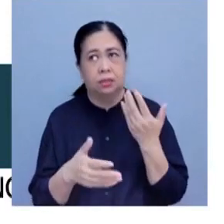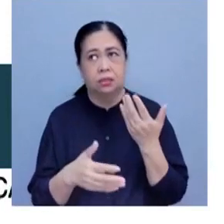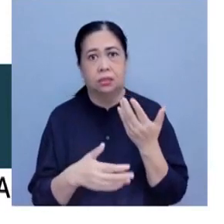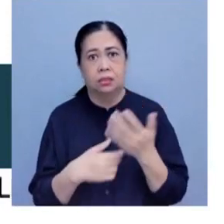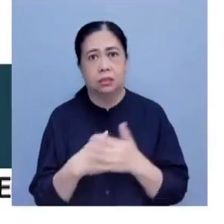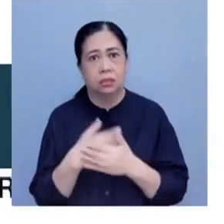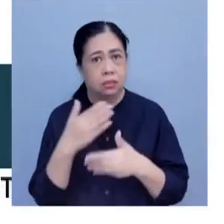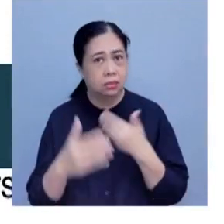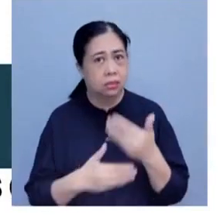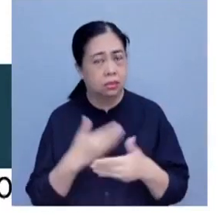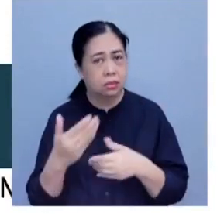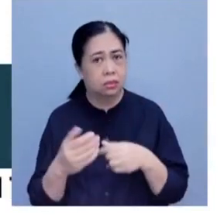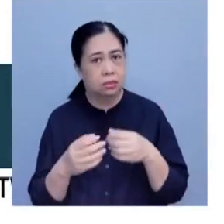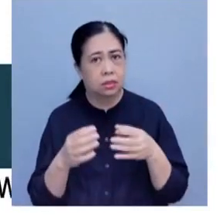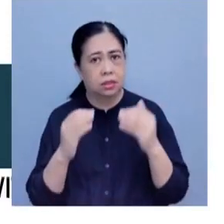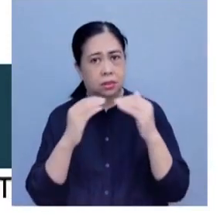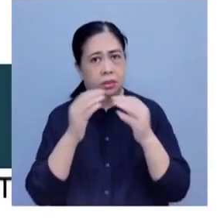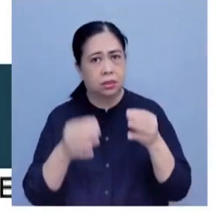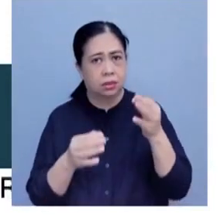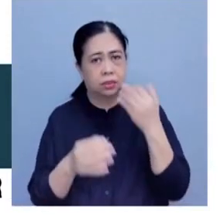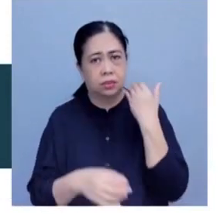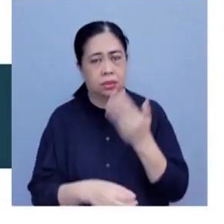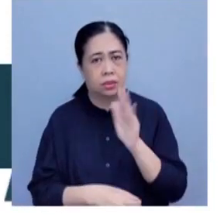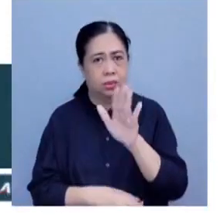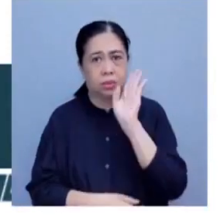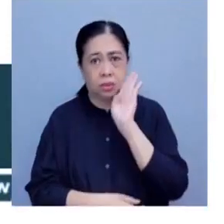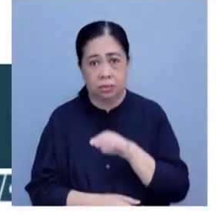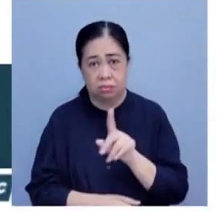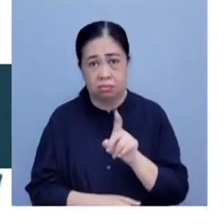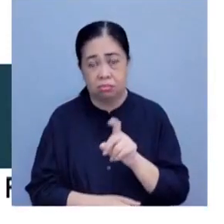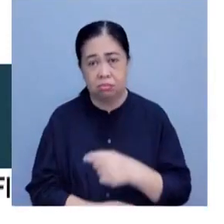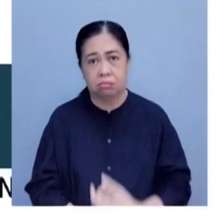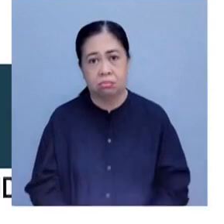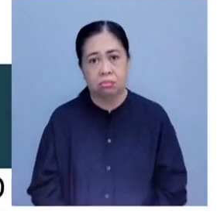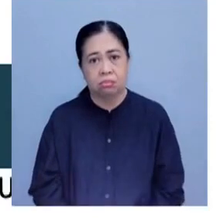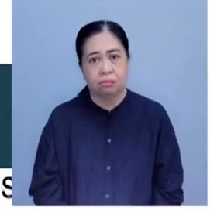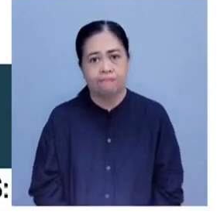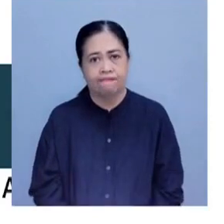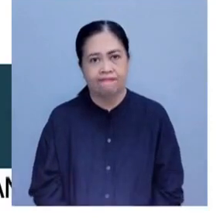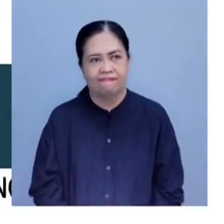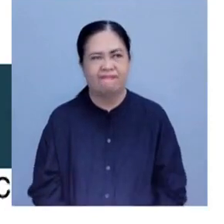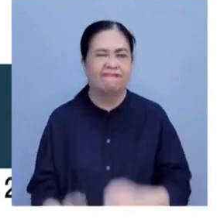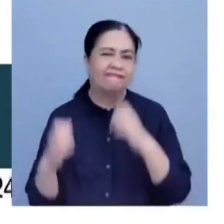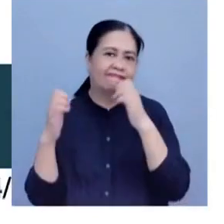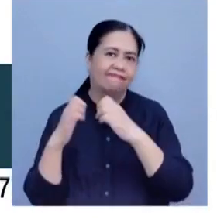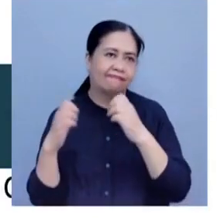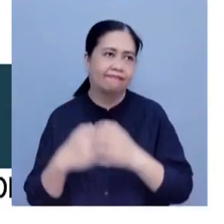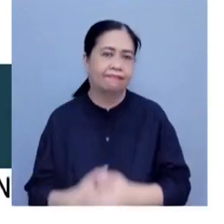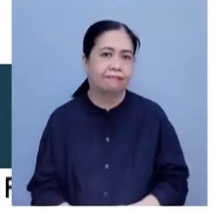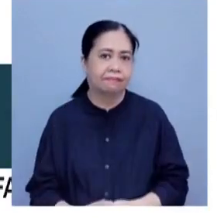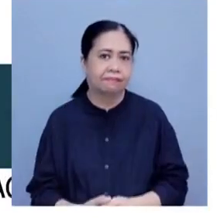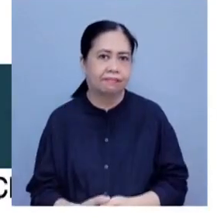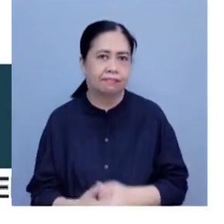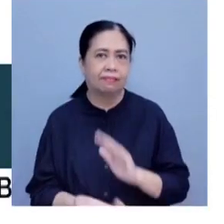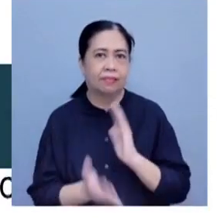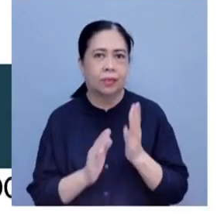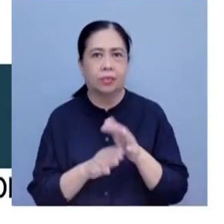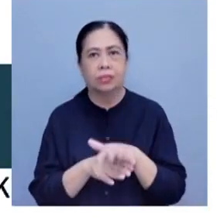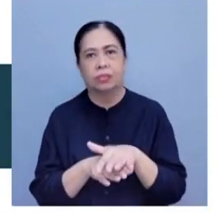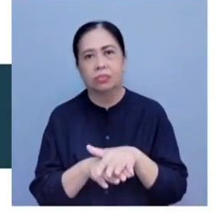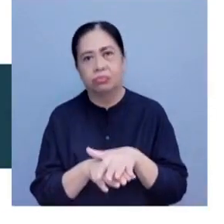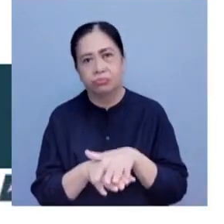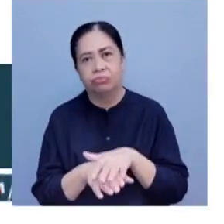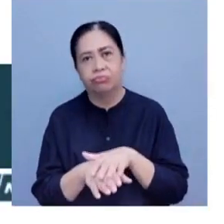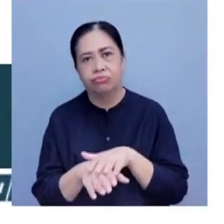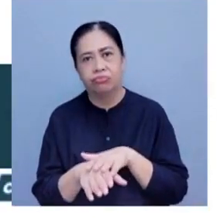ang takbo ng hustisya para sa pagkamatay po ng inyong kapatid? As expected, bumabagal siya, no,